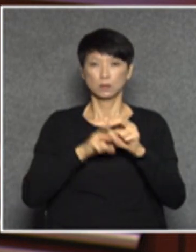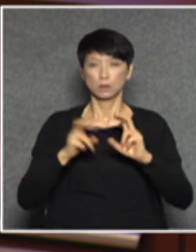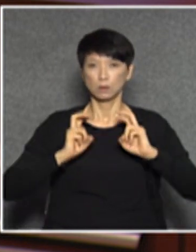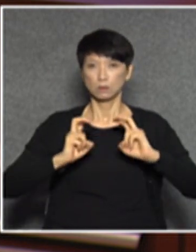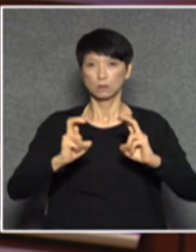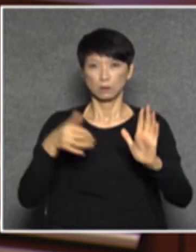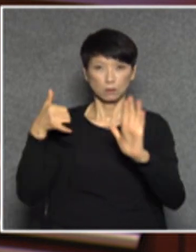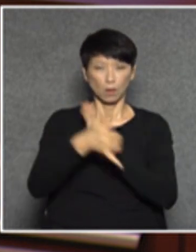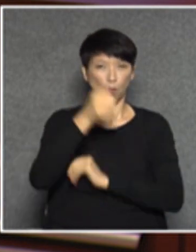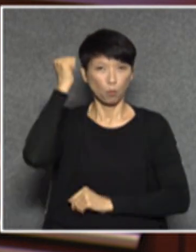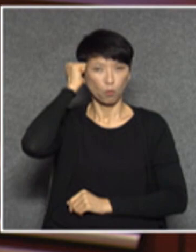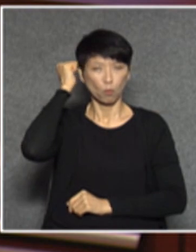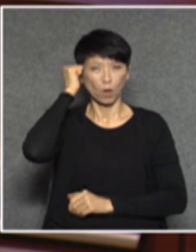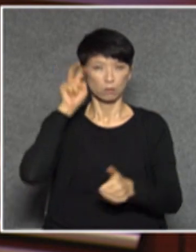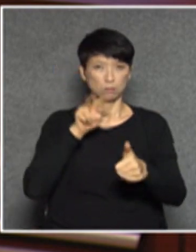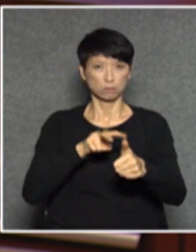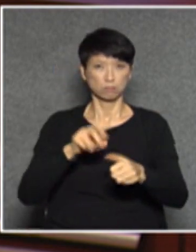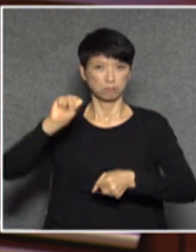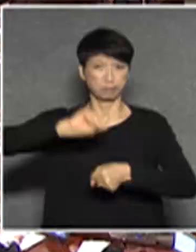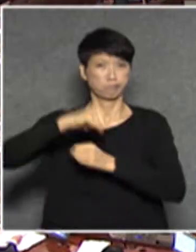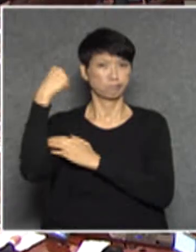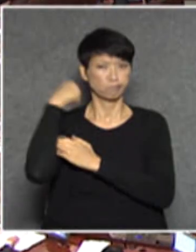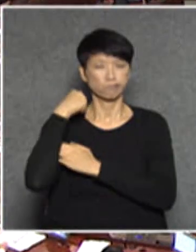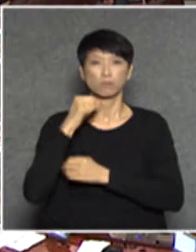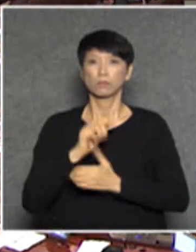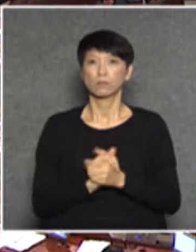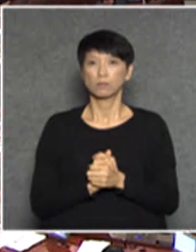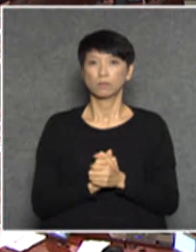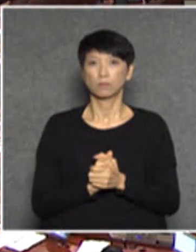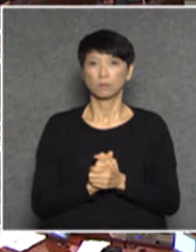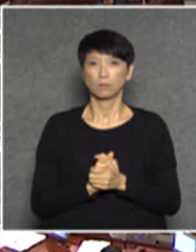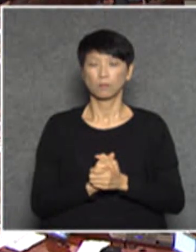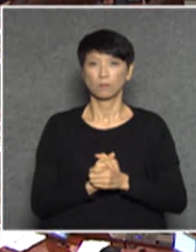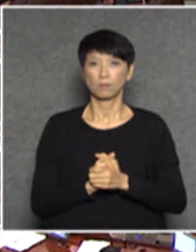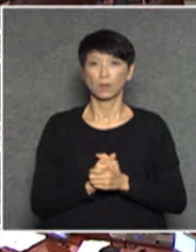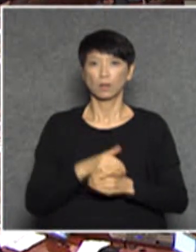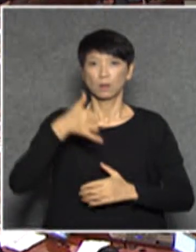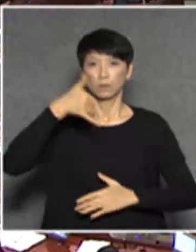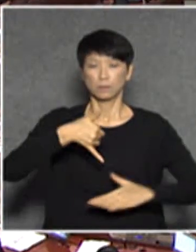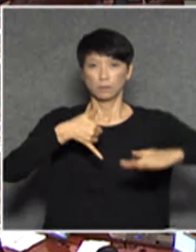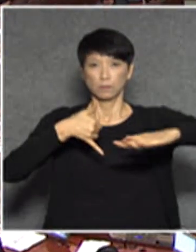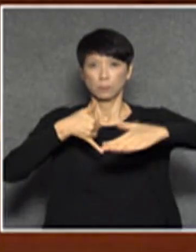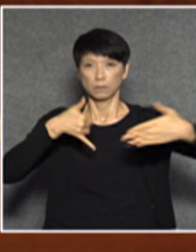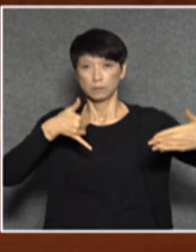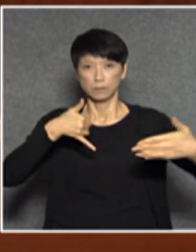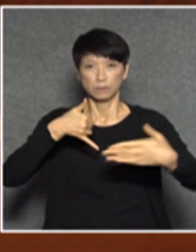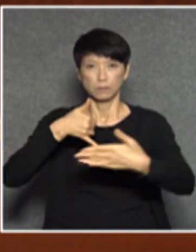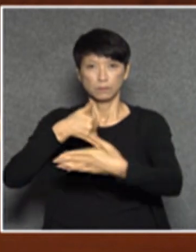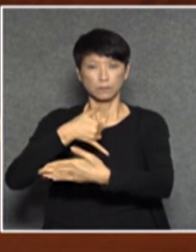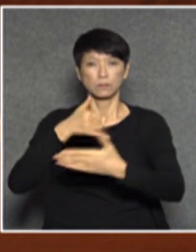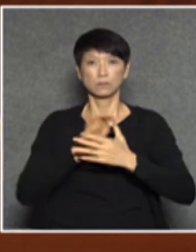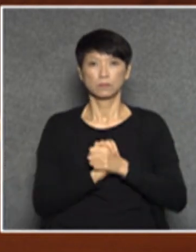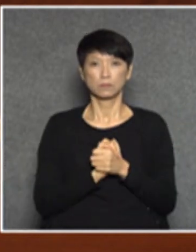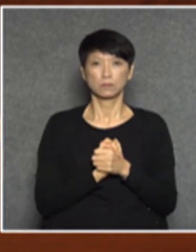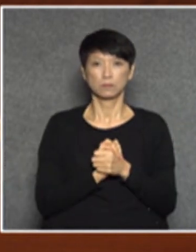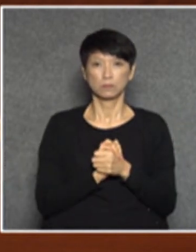管上邊咧，係出多啲力咧？ 月台嗰個擠迫咧，唔單止係乘客嗰方面或者舒